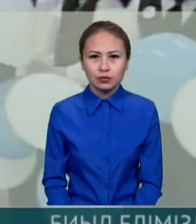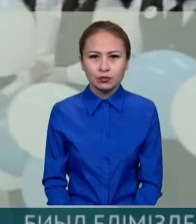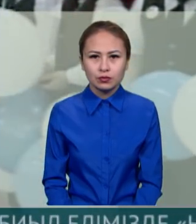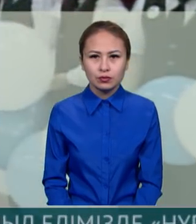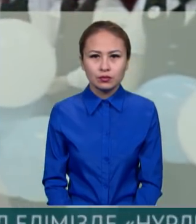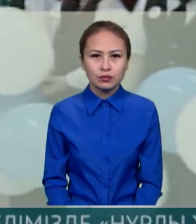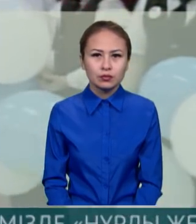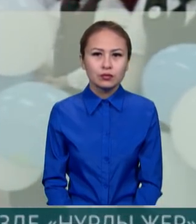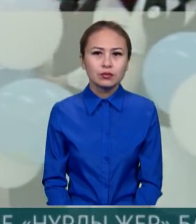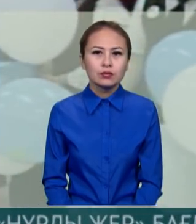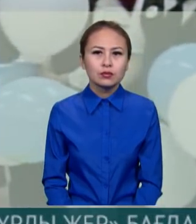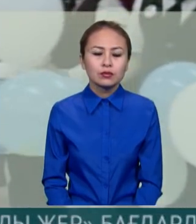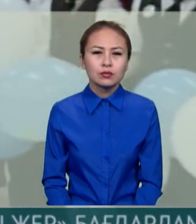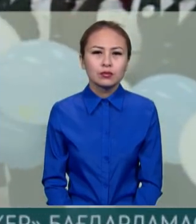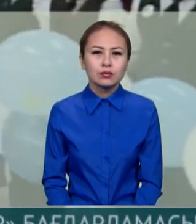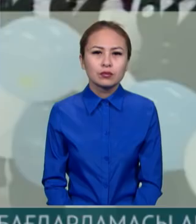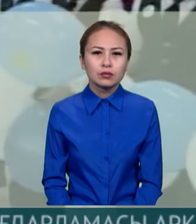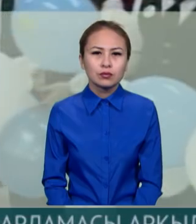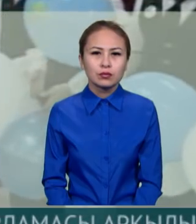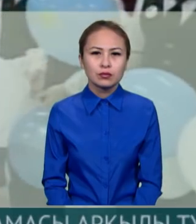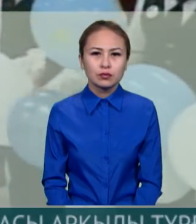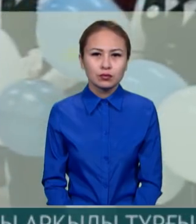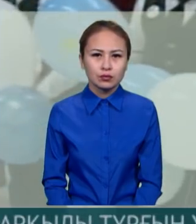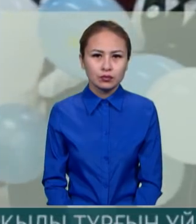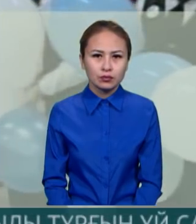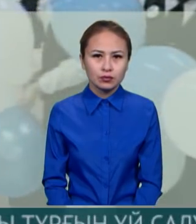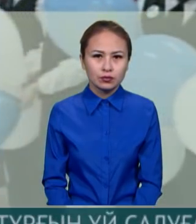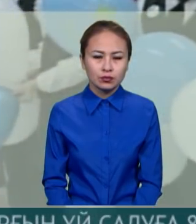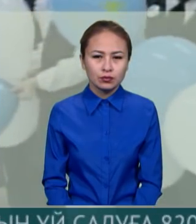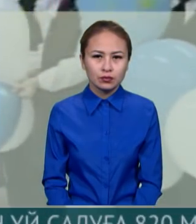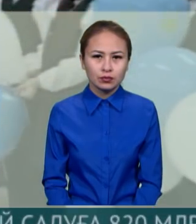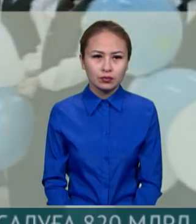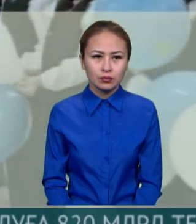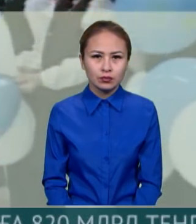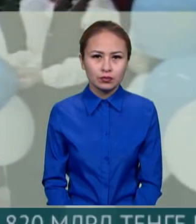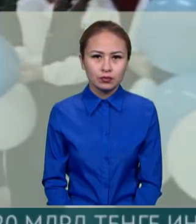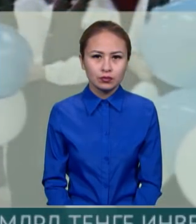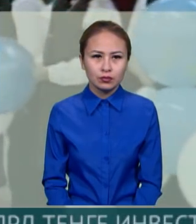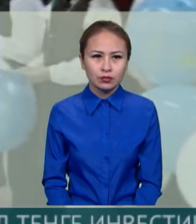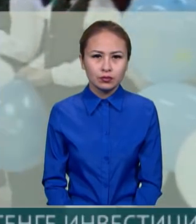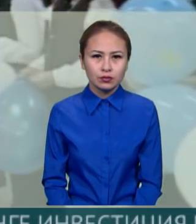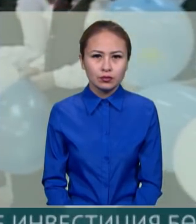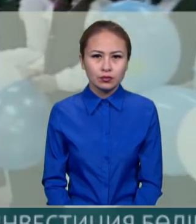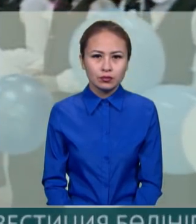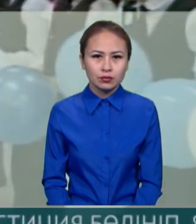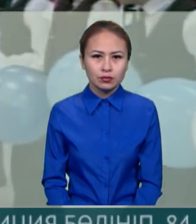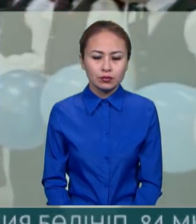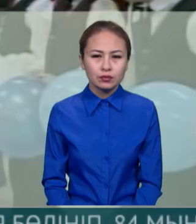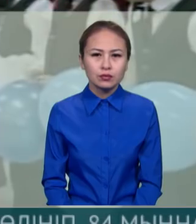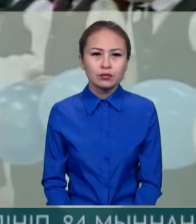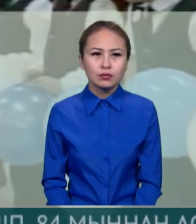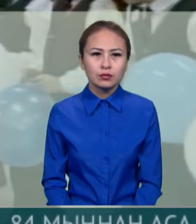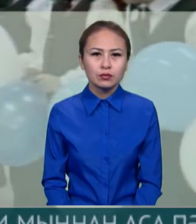Астана уақытымен күндізгі 12-ге белгіленген жиынға жергілікті тұрғындар ертемен жиналды. Халықтың көптен күткен арманы